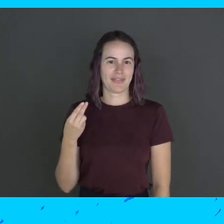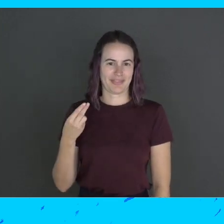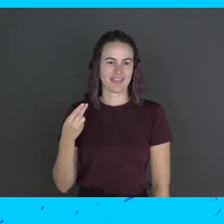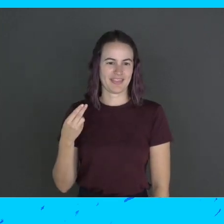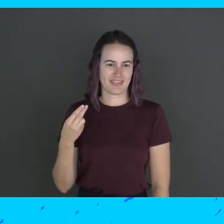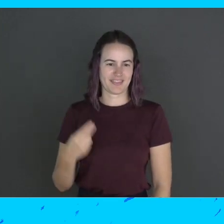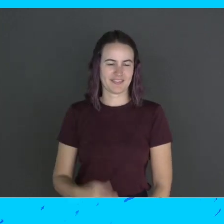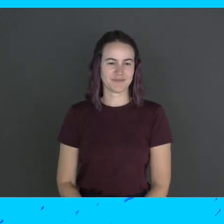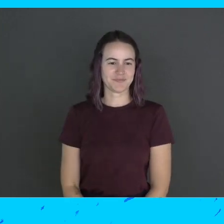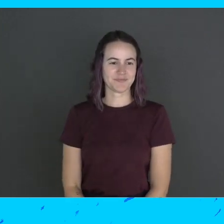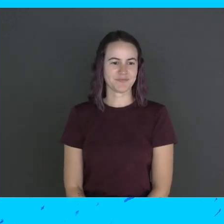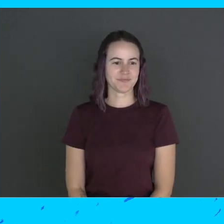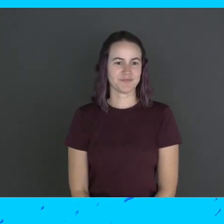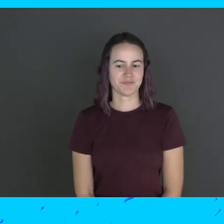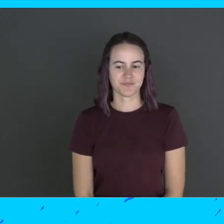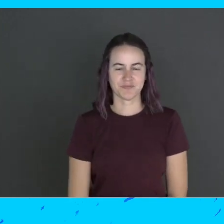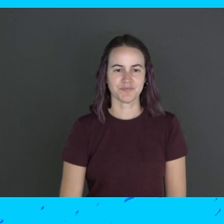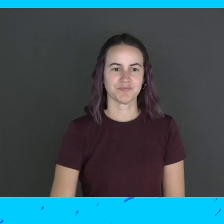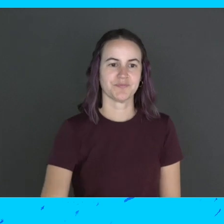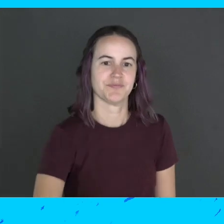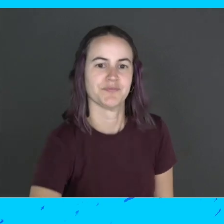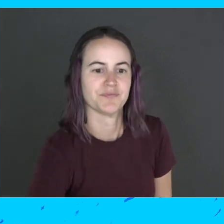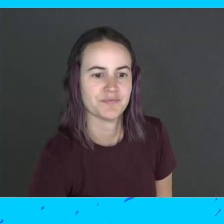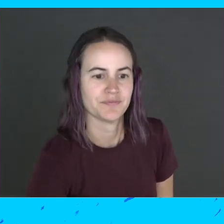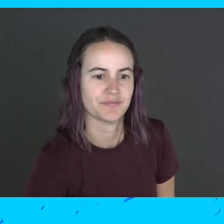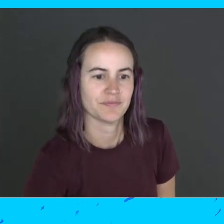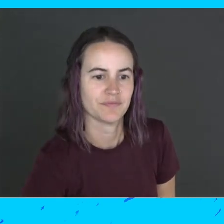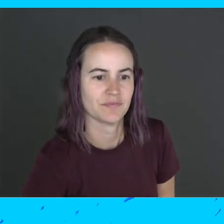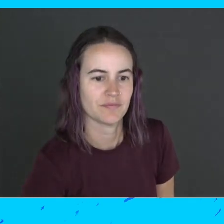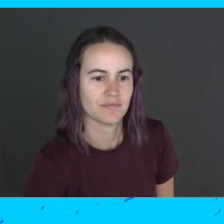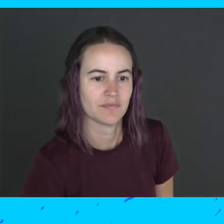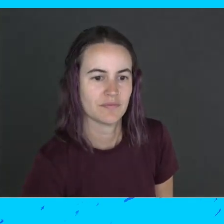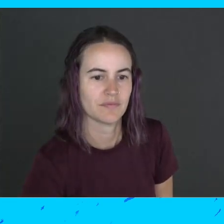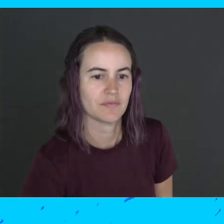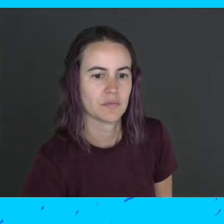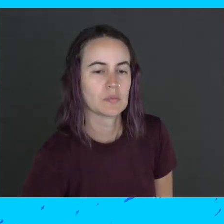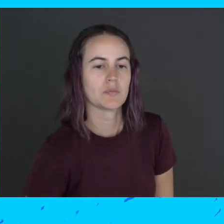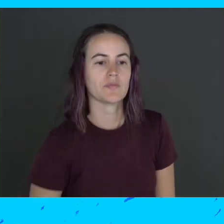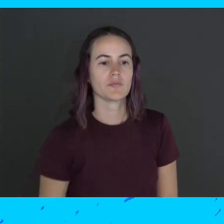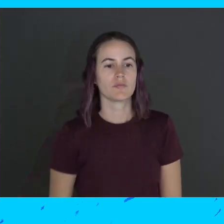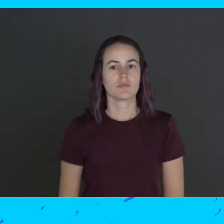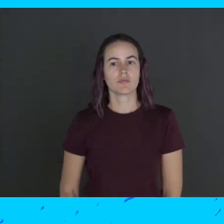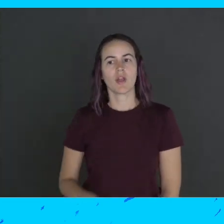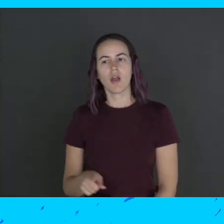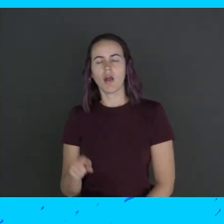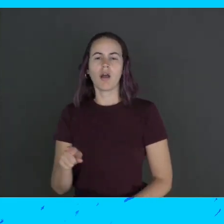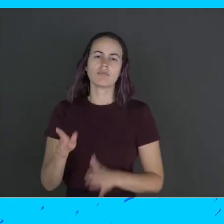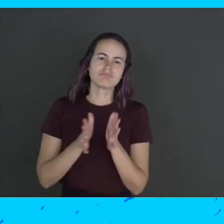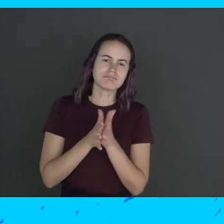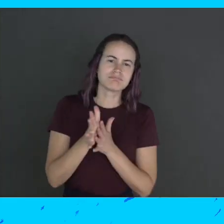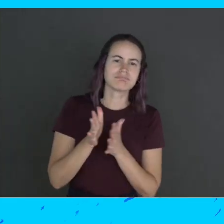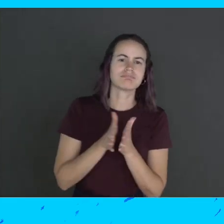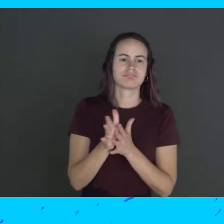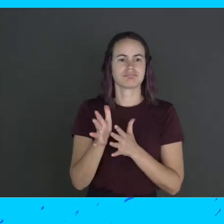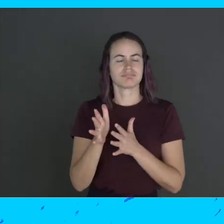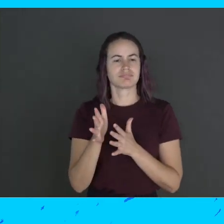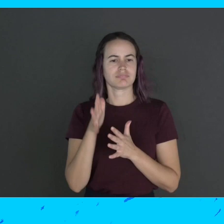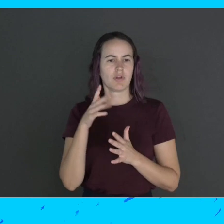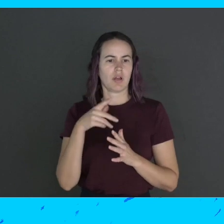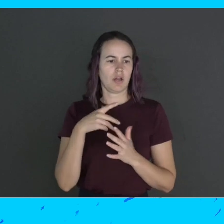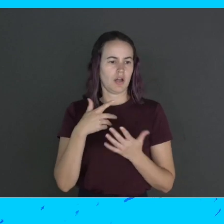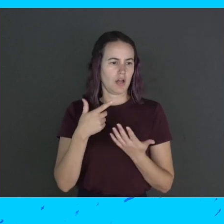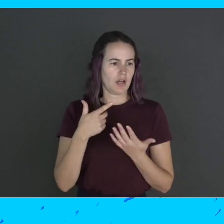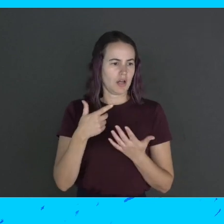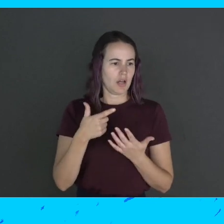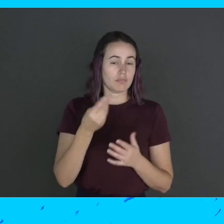Donc, nous allons entrer dans notre présentation, notre